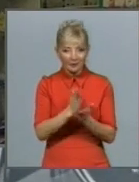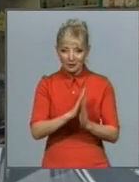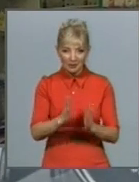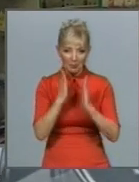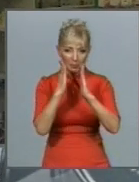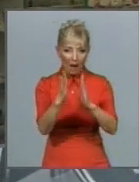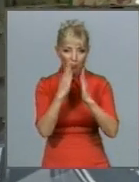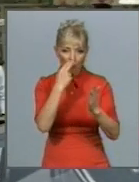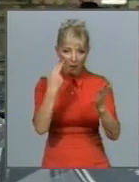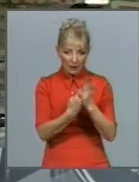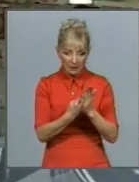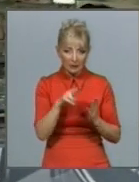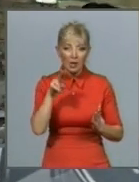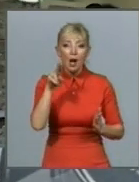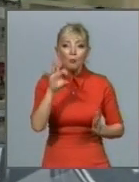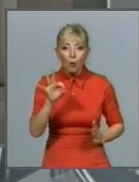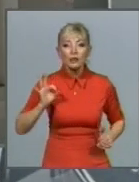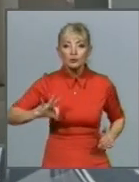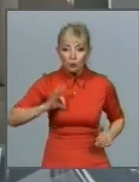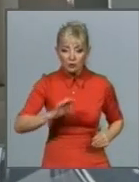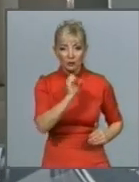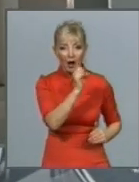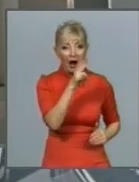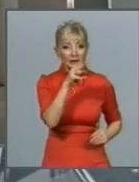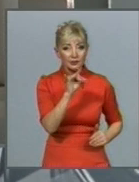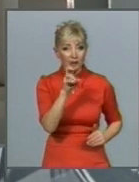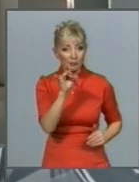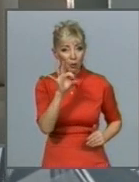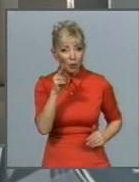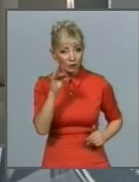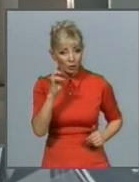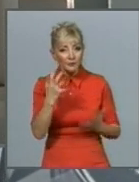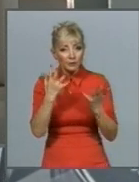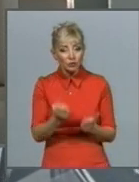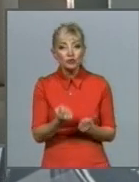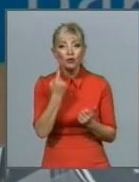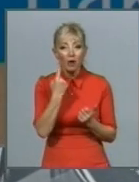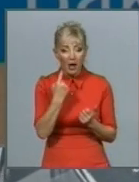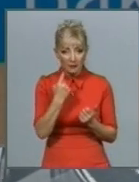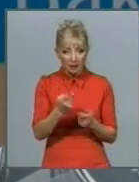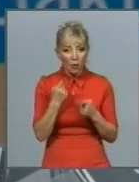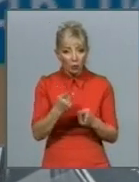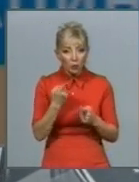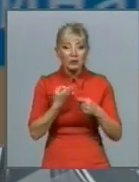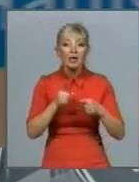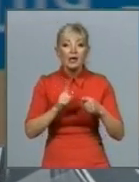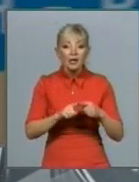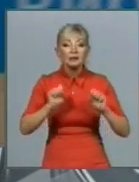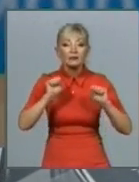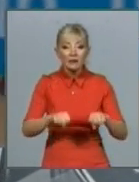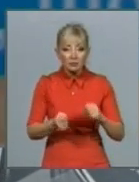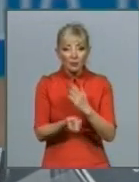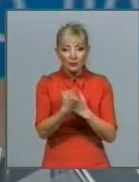до застосування антибіотиків. І ще одна загроза, про яку попереджають у МОЗ – це можливість спалахів